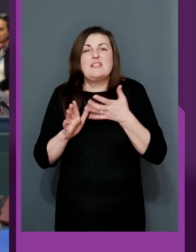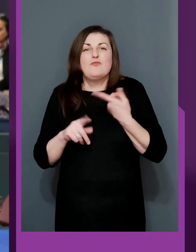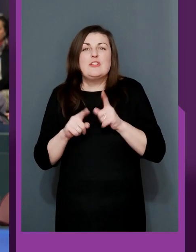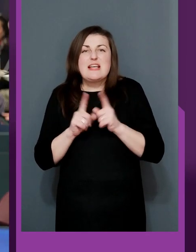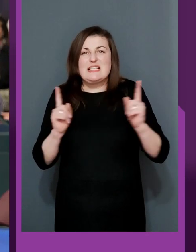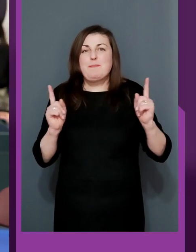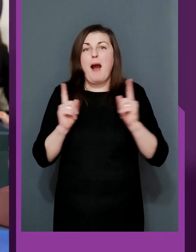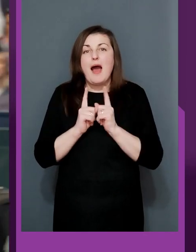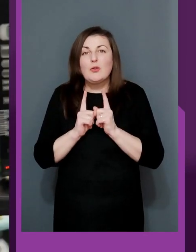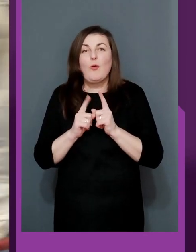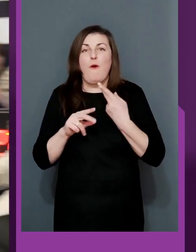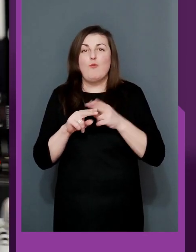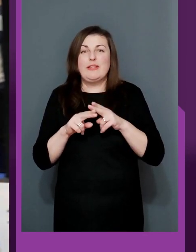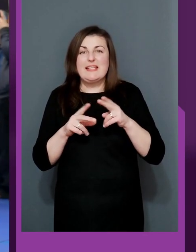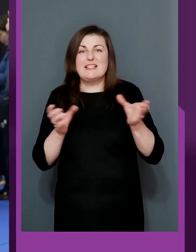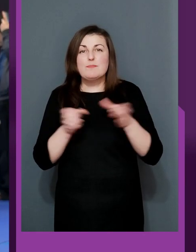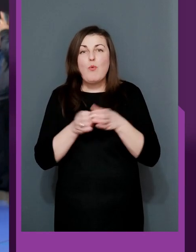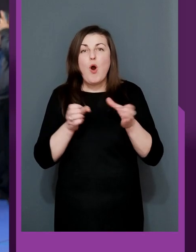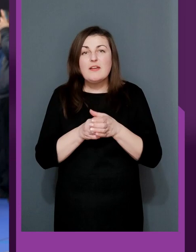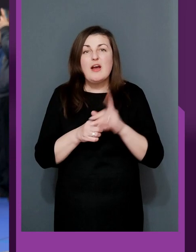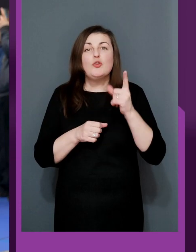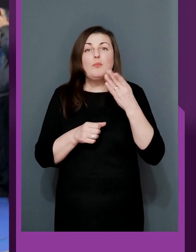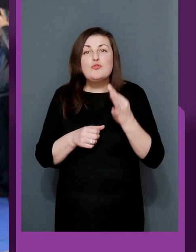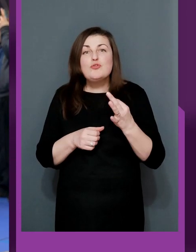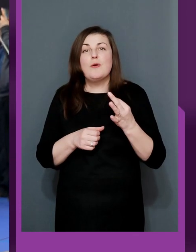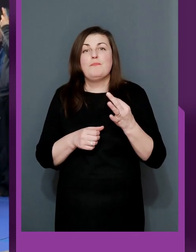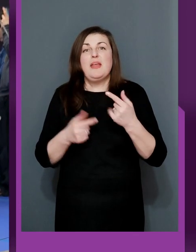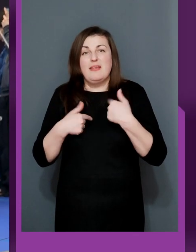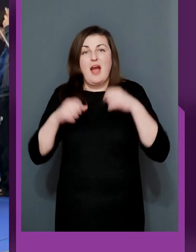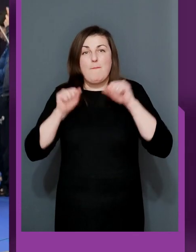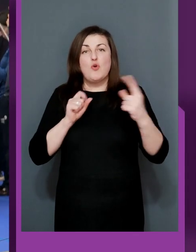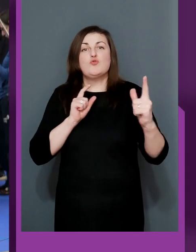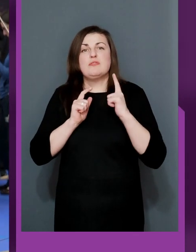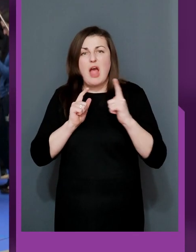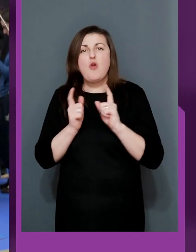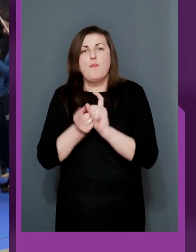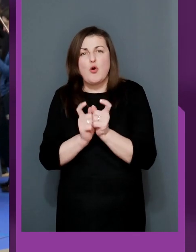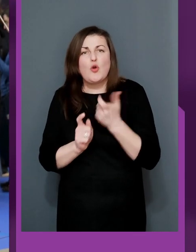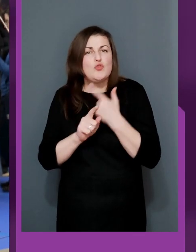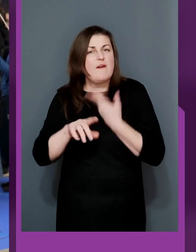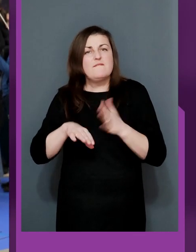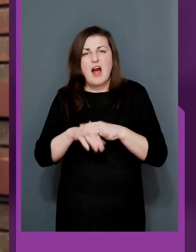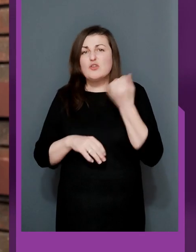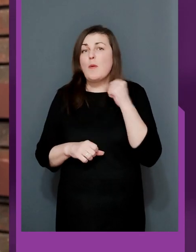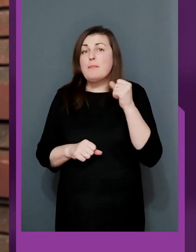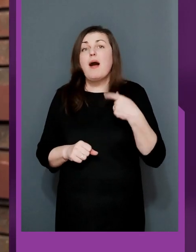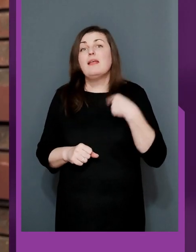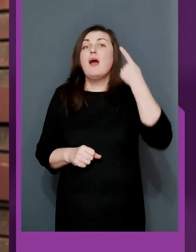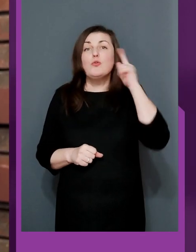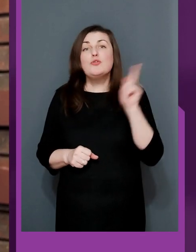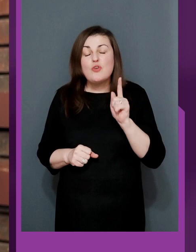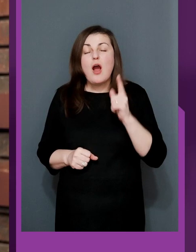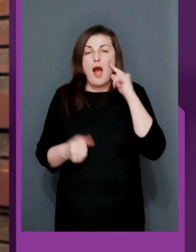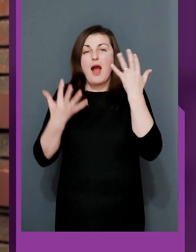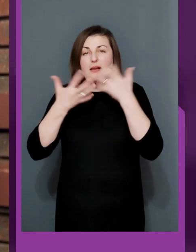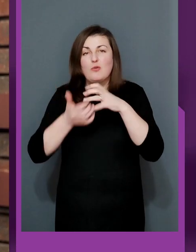от спарингу саме отих зборів тому що в принципі я можу з нею боротися дуже важко перемагати Але я думаю